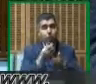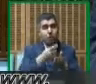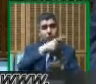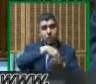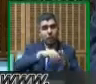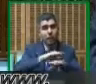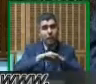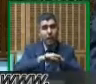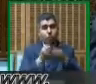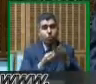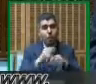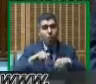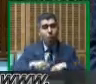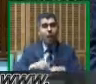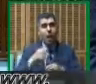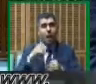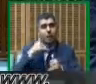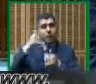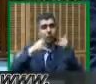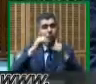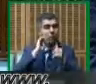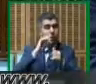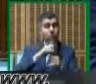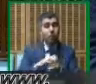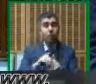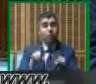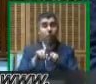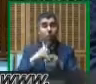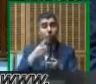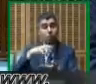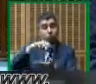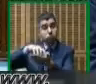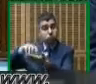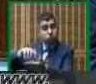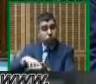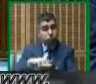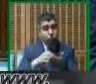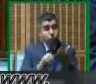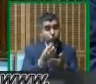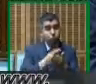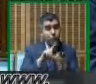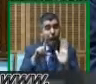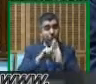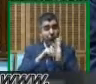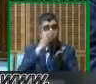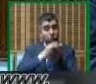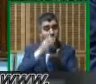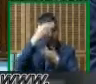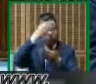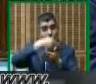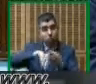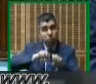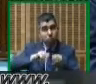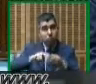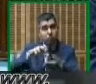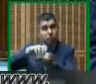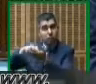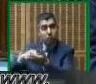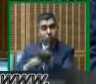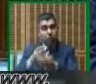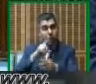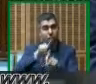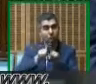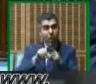المزغة. المسألة الخامسة، إن مشروع الجهوية والنقاش الدائر حول مستجدات الدستور ومكانة الجهة داخل البناء